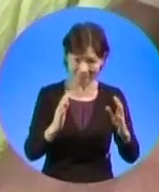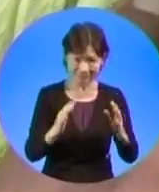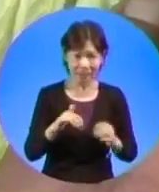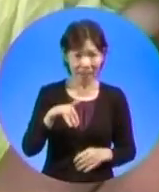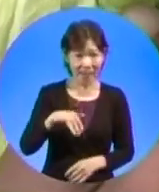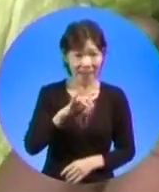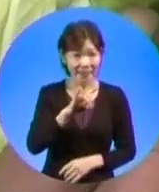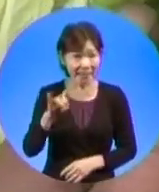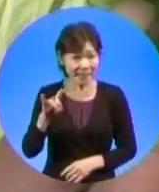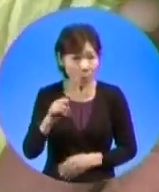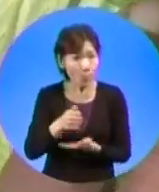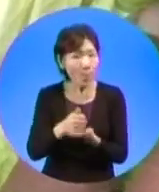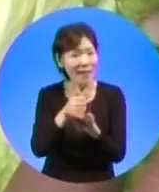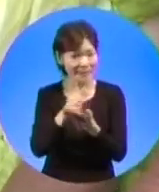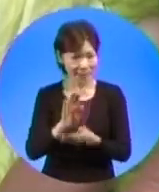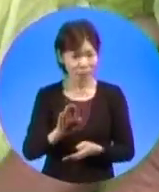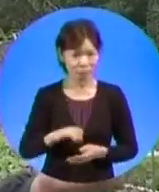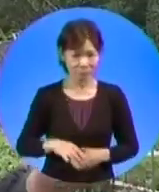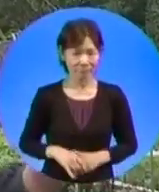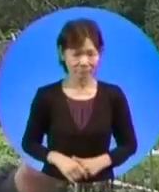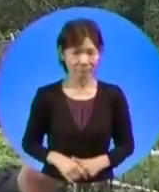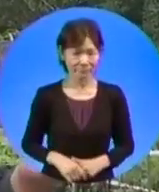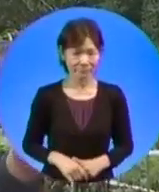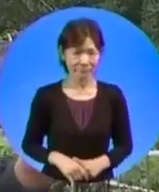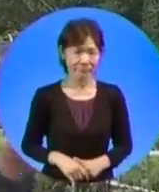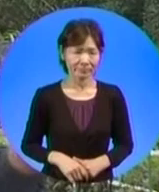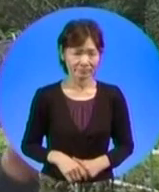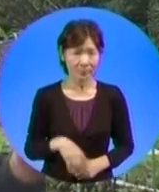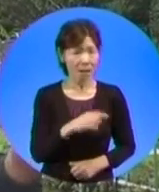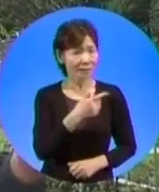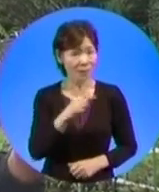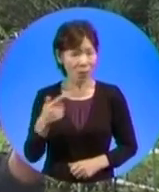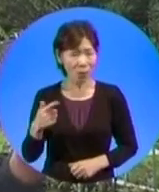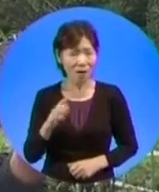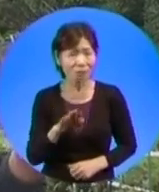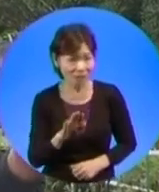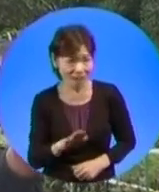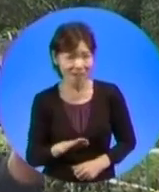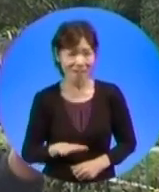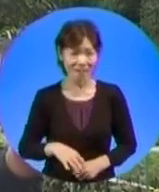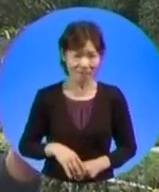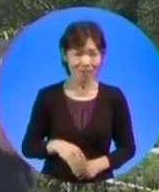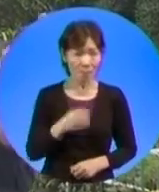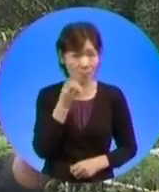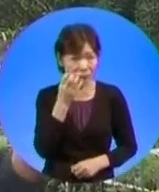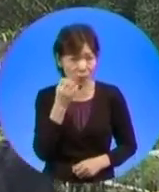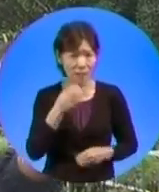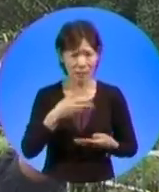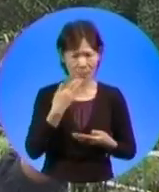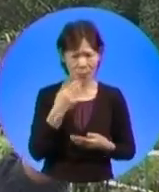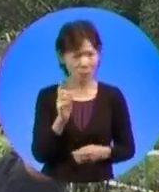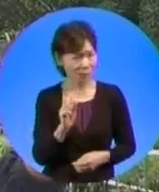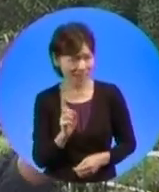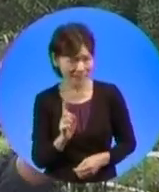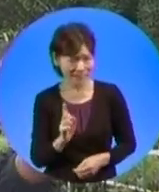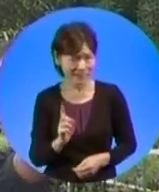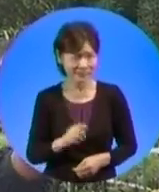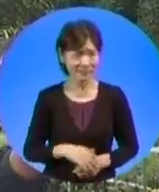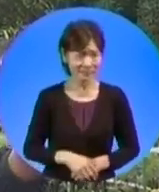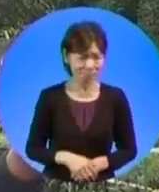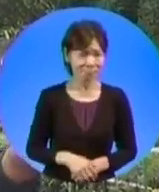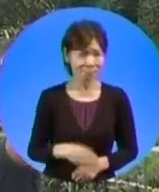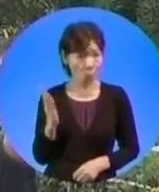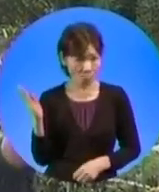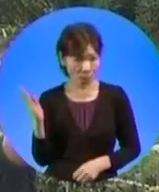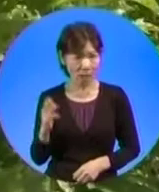から、はいはいはい、ね、あのおネギやとか、はい、ね、これが麺になります。 あ、いろいろあるんですね、 う ん、 まあ、それとあの変わったもんで